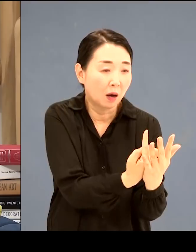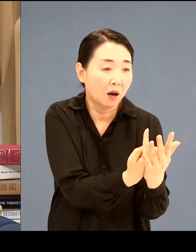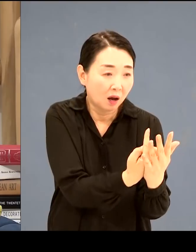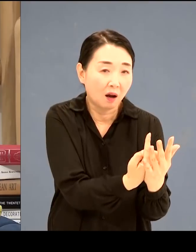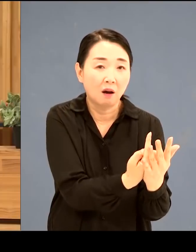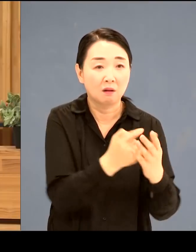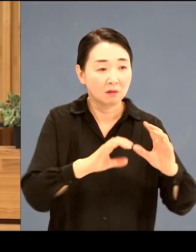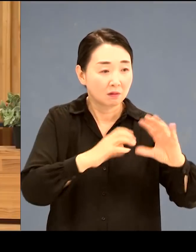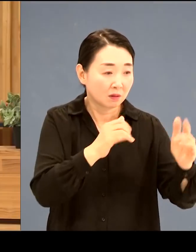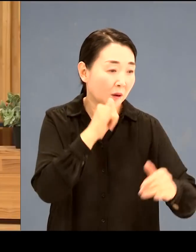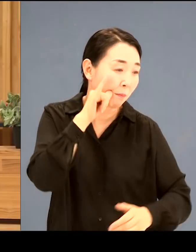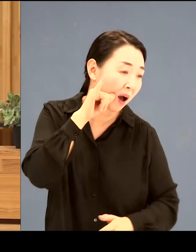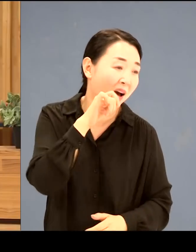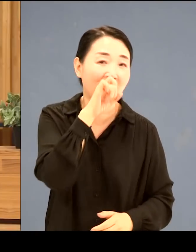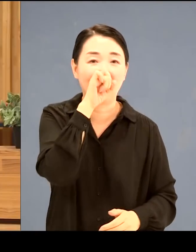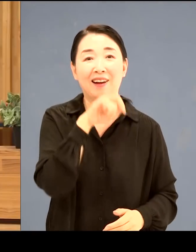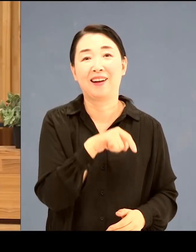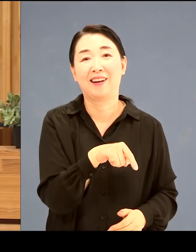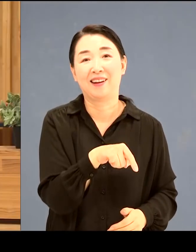너무 좋은 거예요.